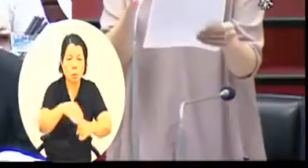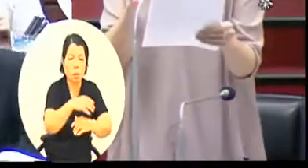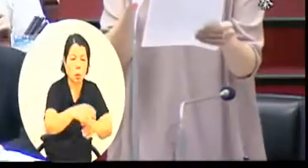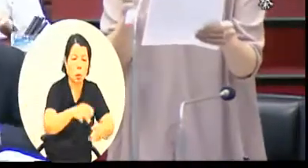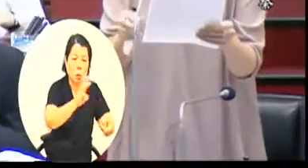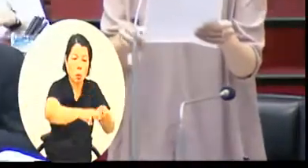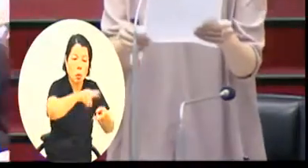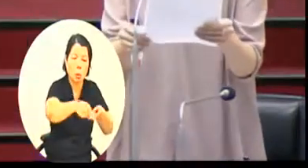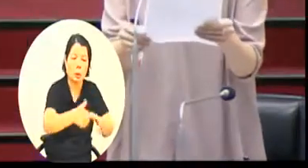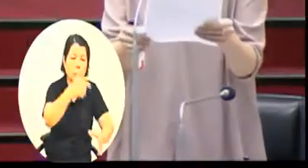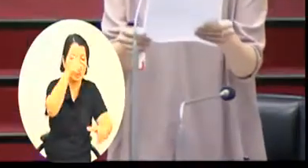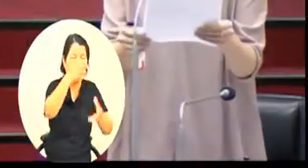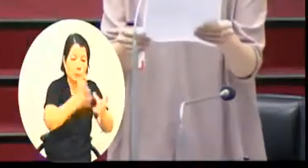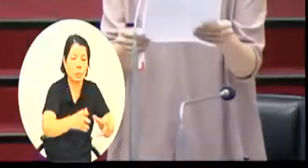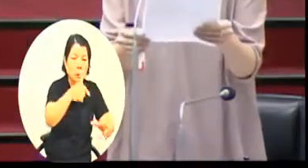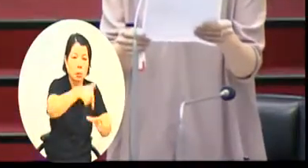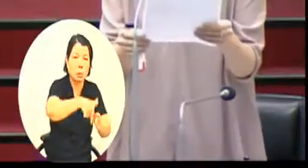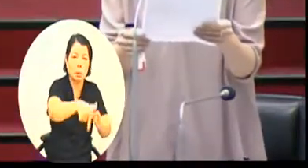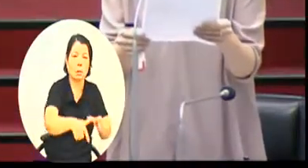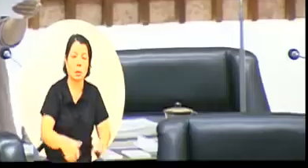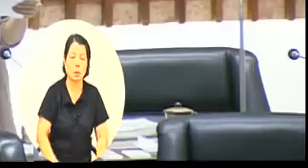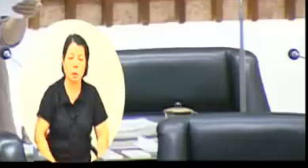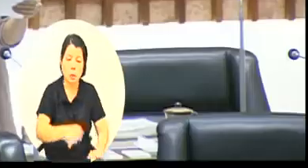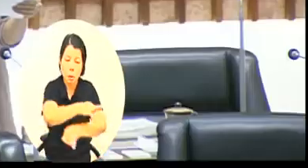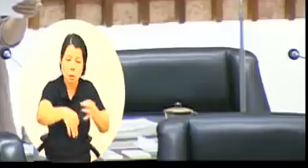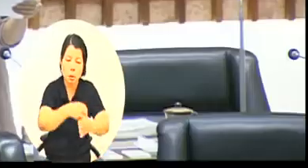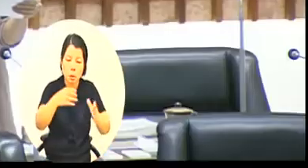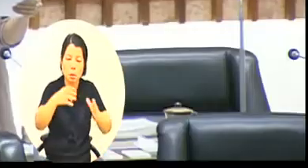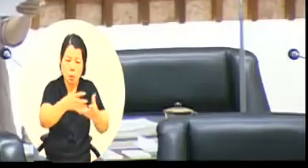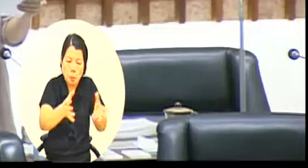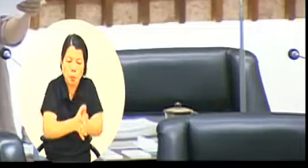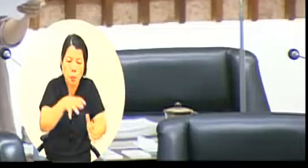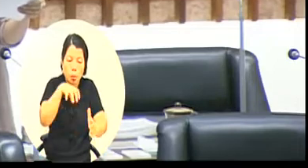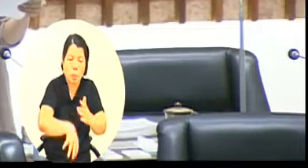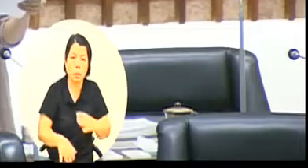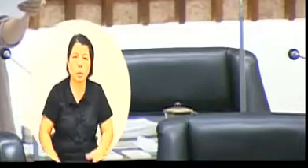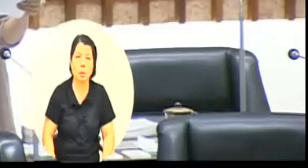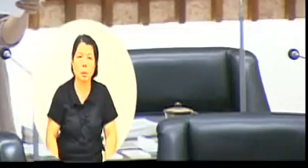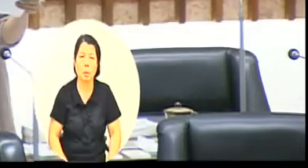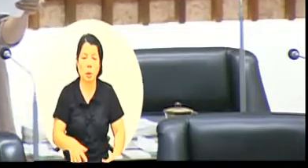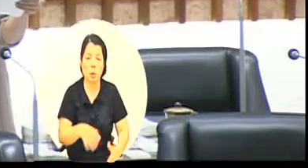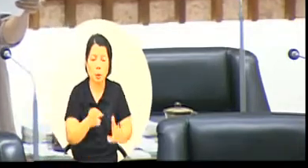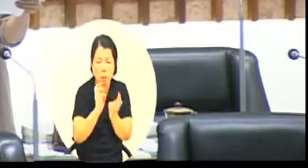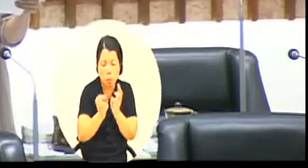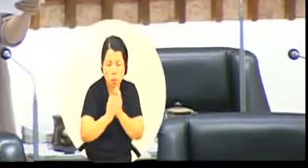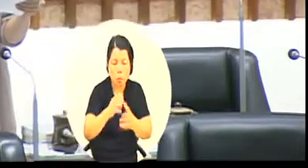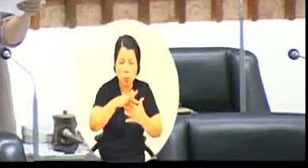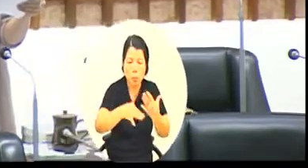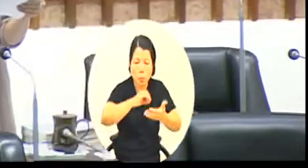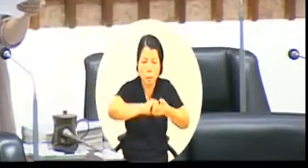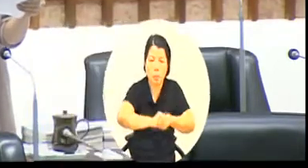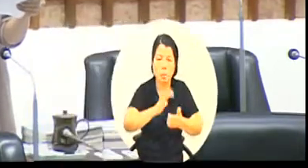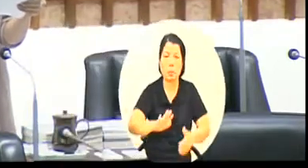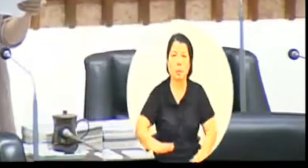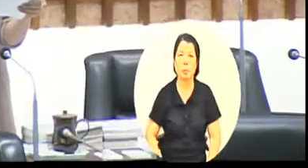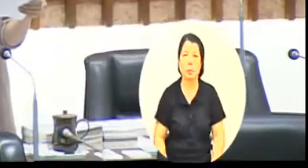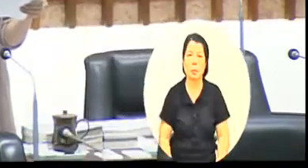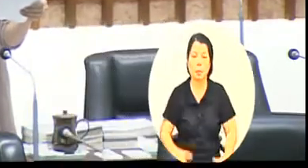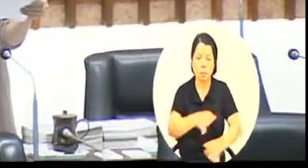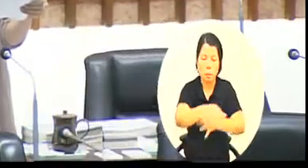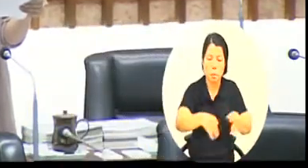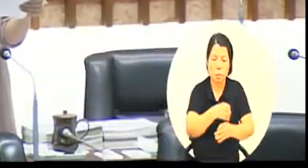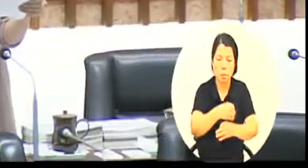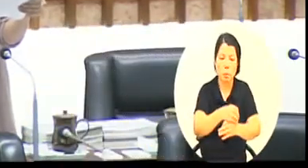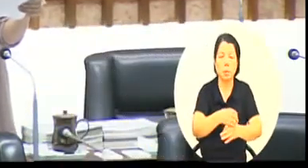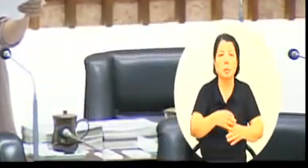为加油站。那你刚刚是说在经济部里面第4条，在经济部里面细则有规定， 经济部里面细则